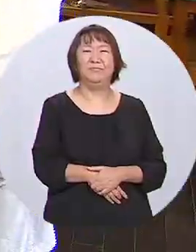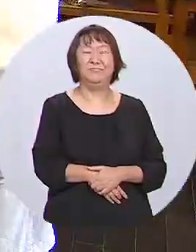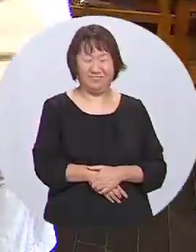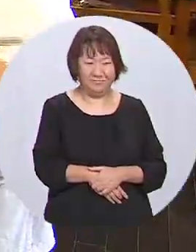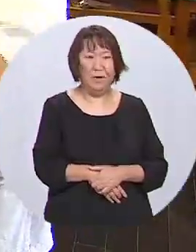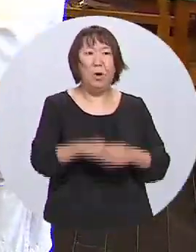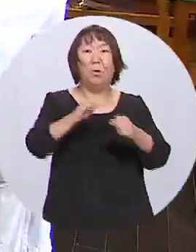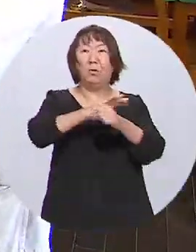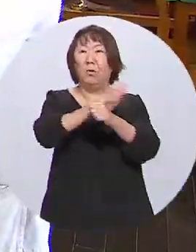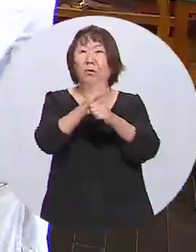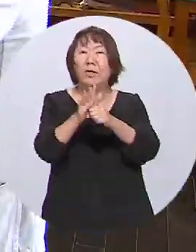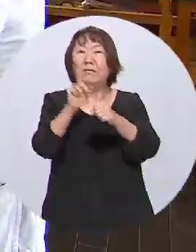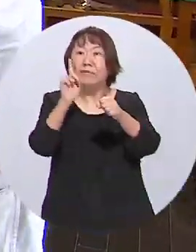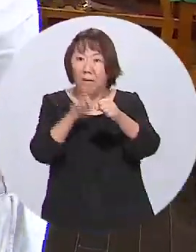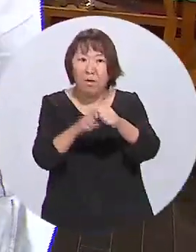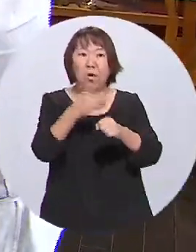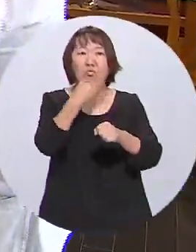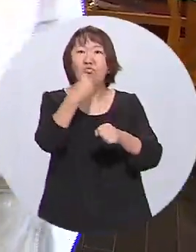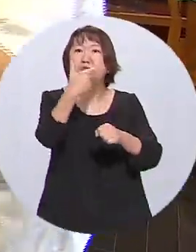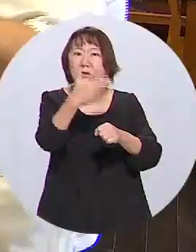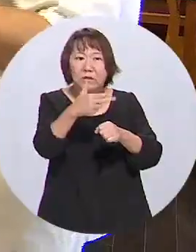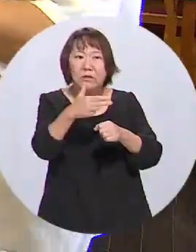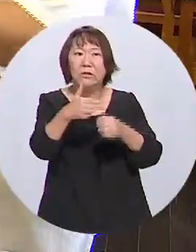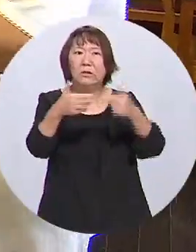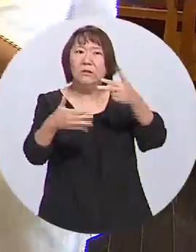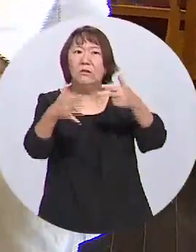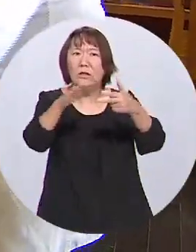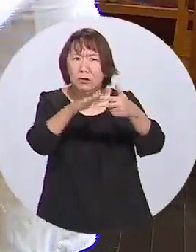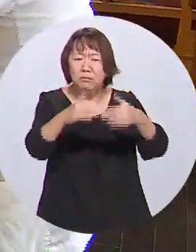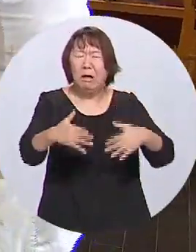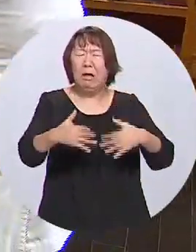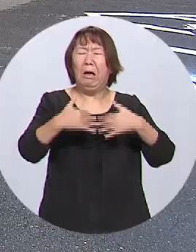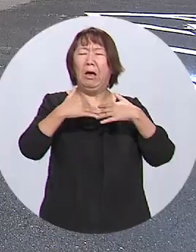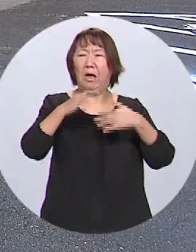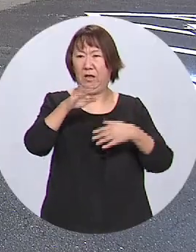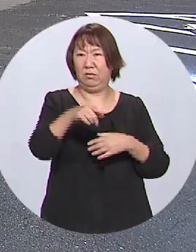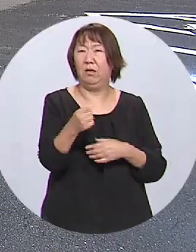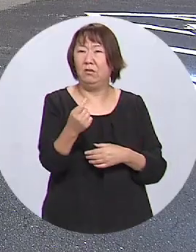コロナ禍ではこういった福祉施設も影響を受けてたんですね。